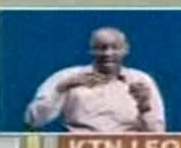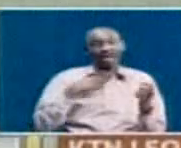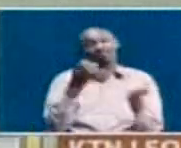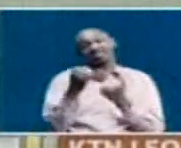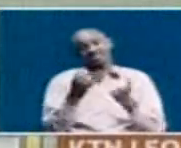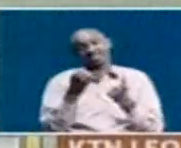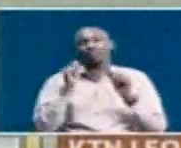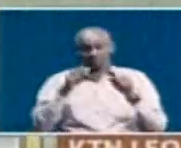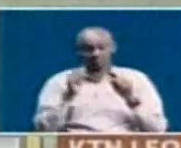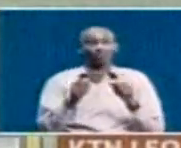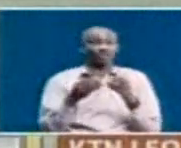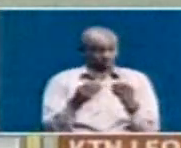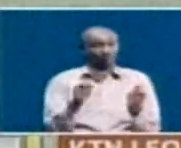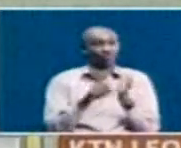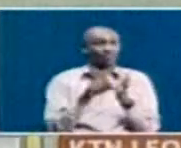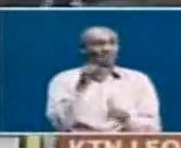biashara zitazaa matunda.